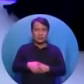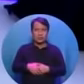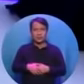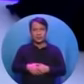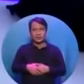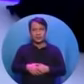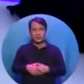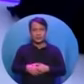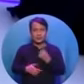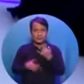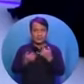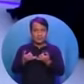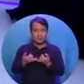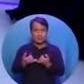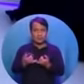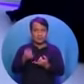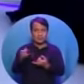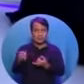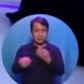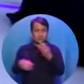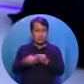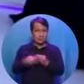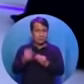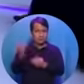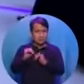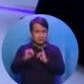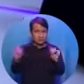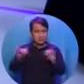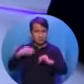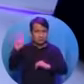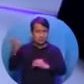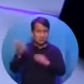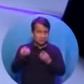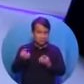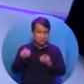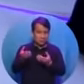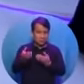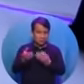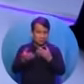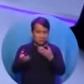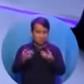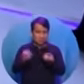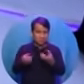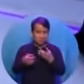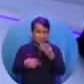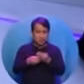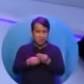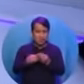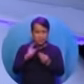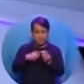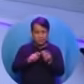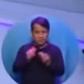Okay? Now, tulad ng dati, yung maraming mga